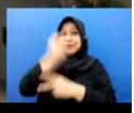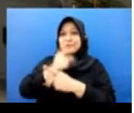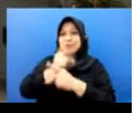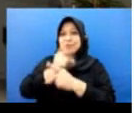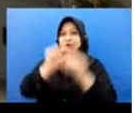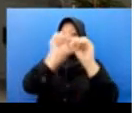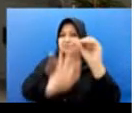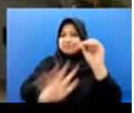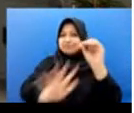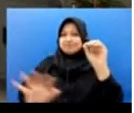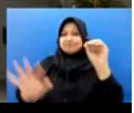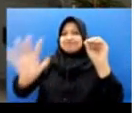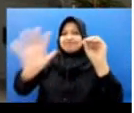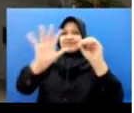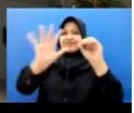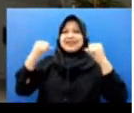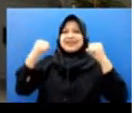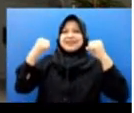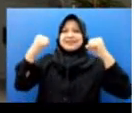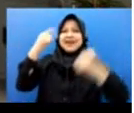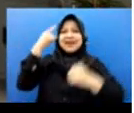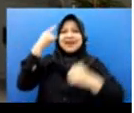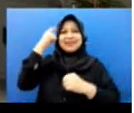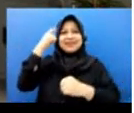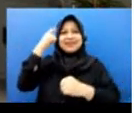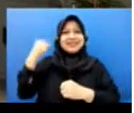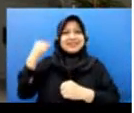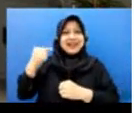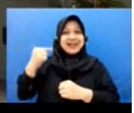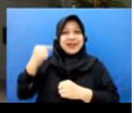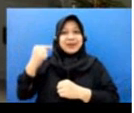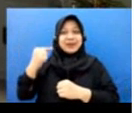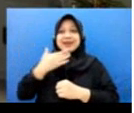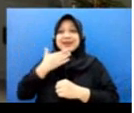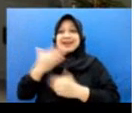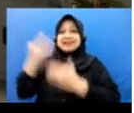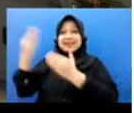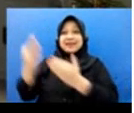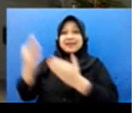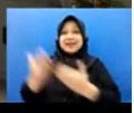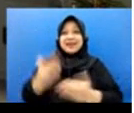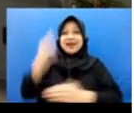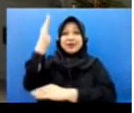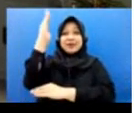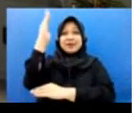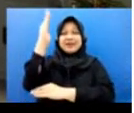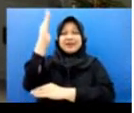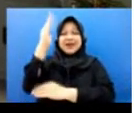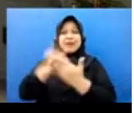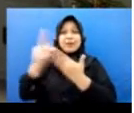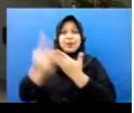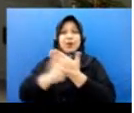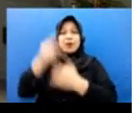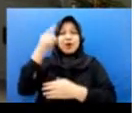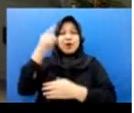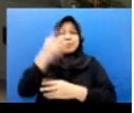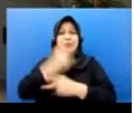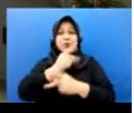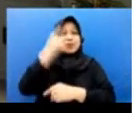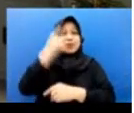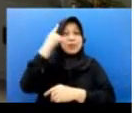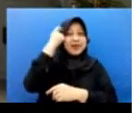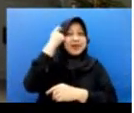selalu semangat belajar. Selamat datang kembali, inilah webinar di program Guru Belajar Guru Berbagi